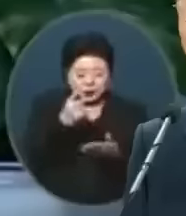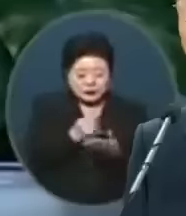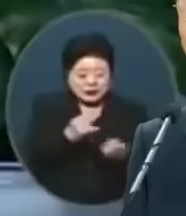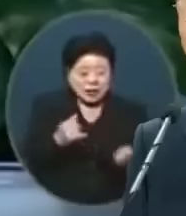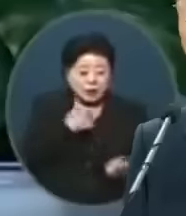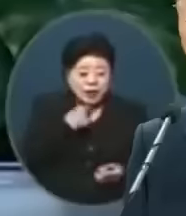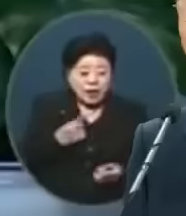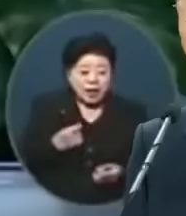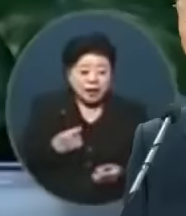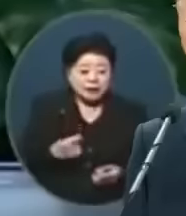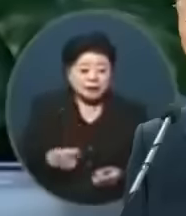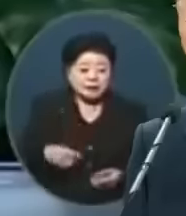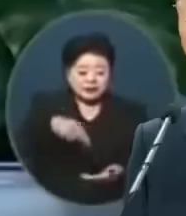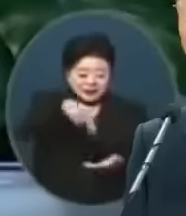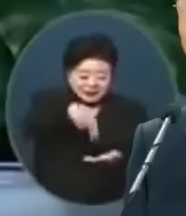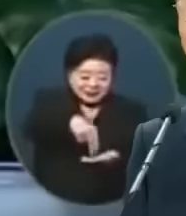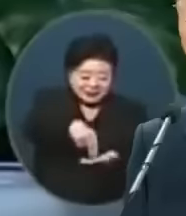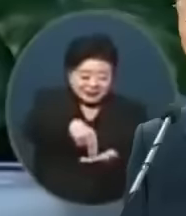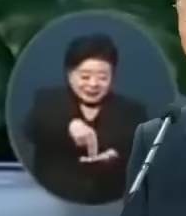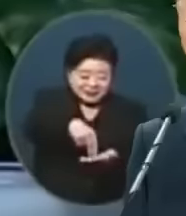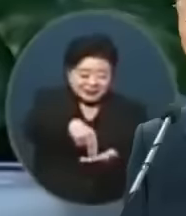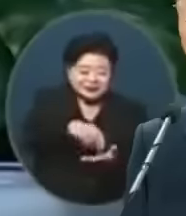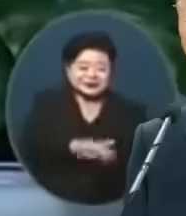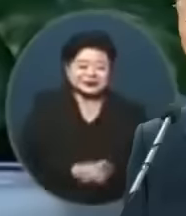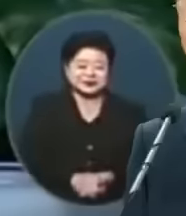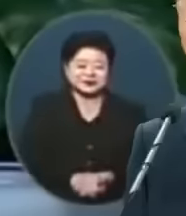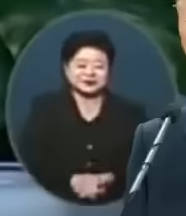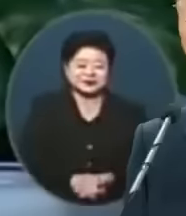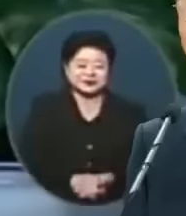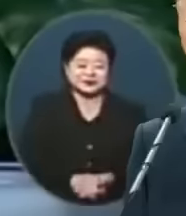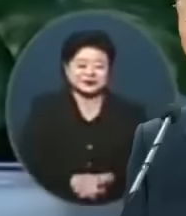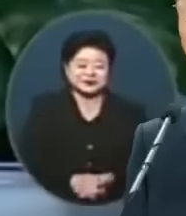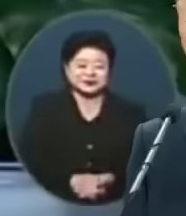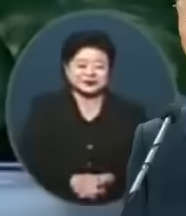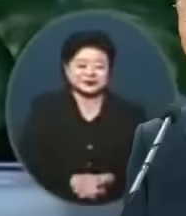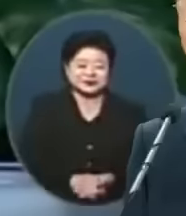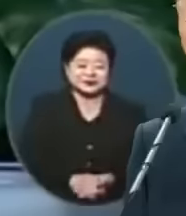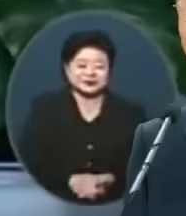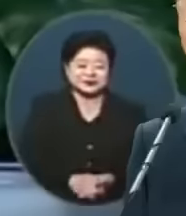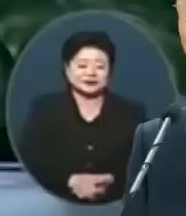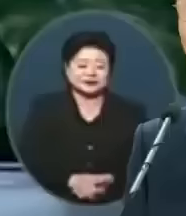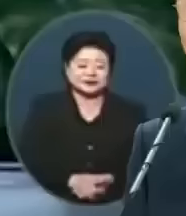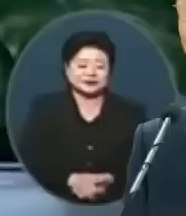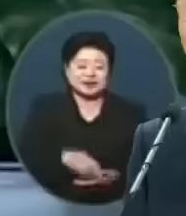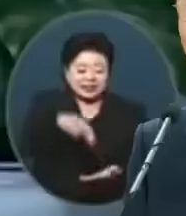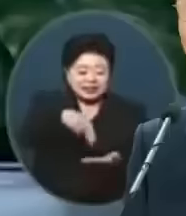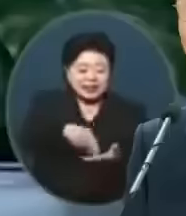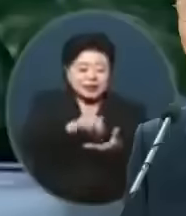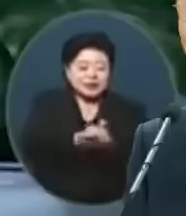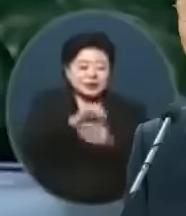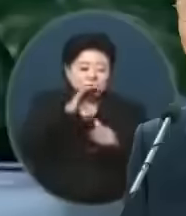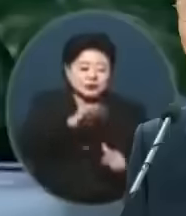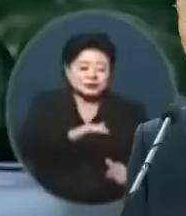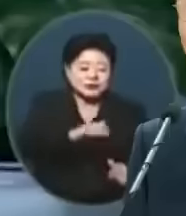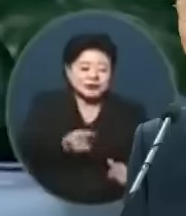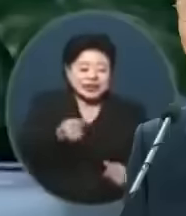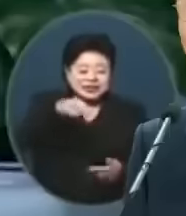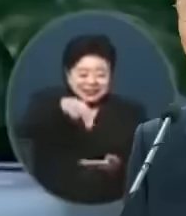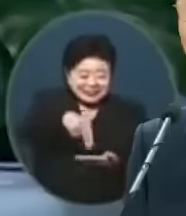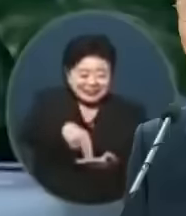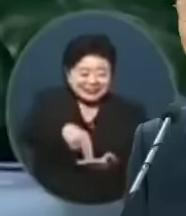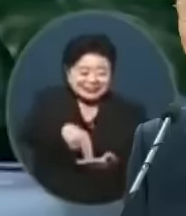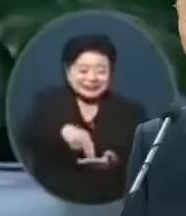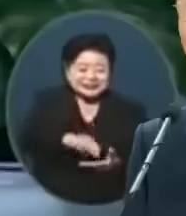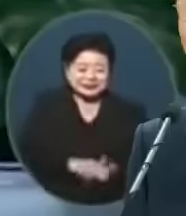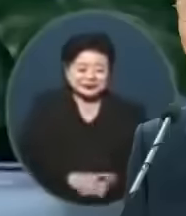분과 처음 예수님께 원하시는 분 그 자리에 일어나 주시기 바랍니다. 그 자리에 일어나시면 제가 기도해 드리겠습니다. 빨리 일어나십시오.